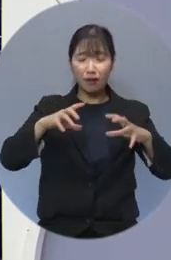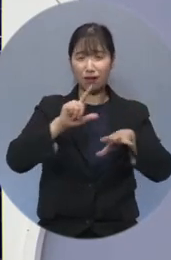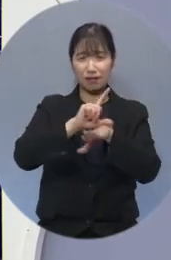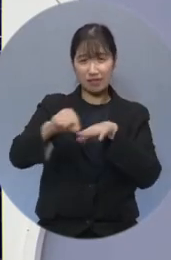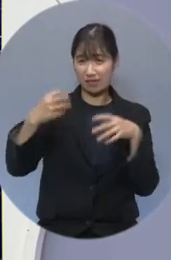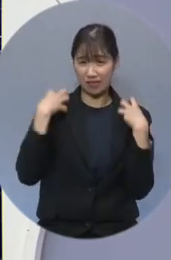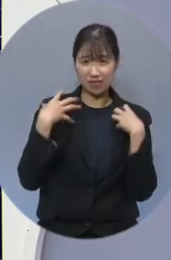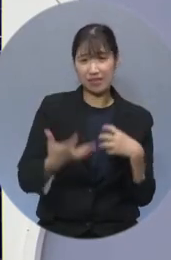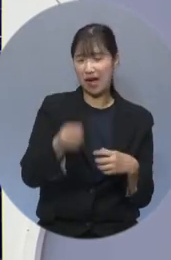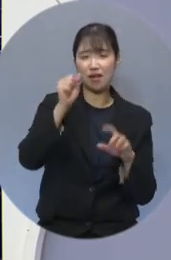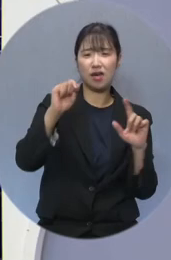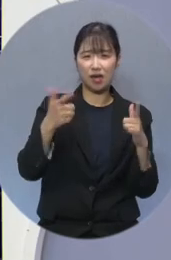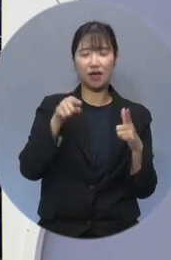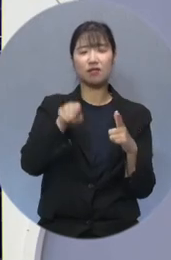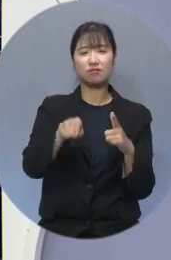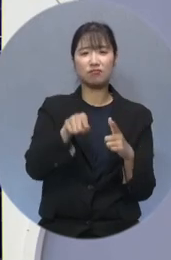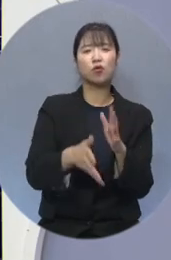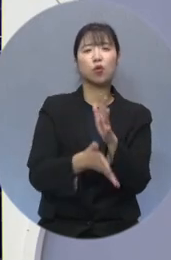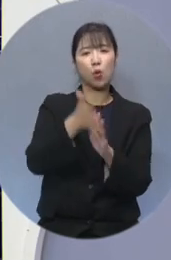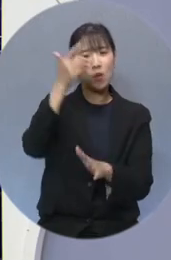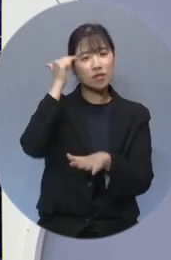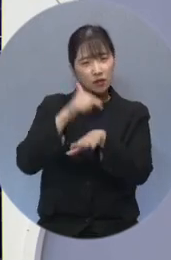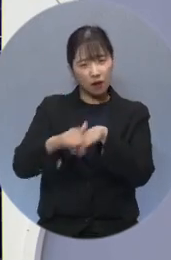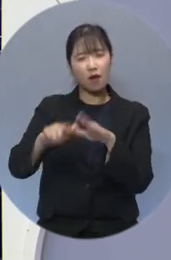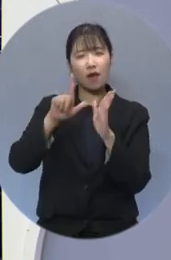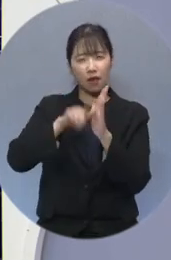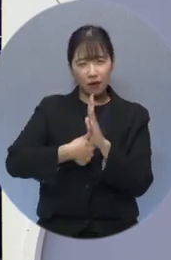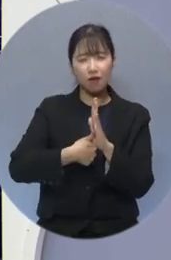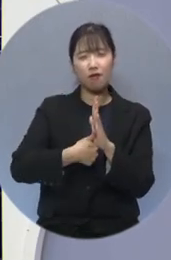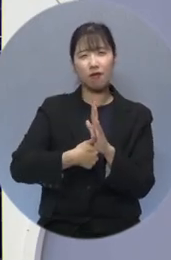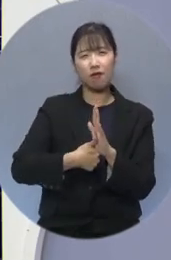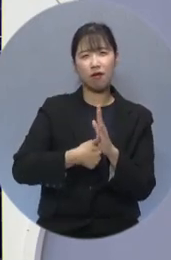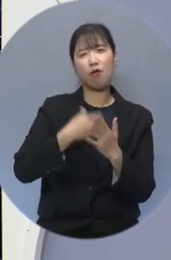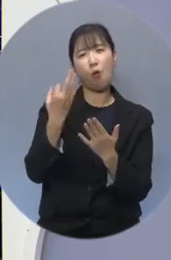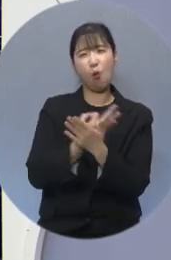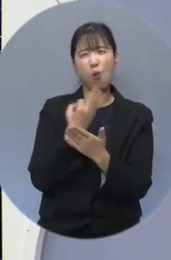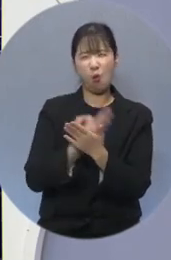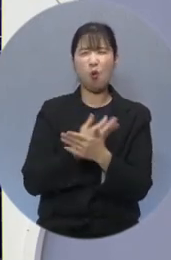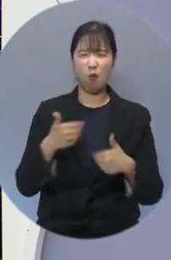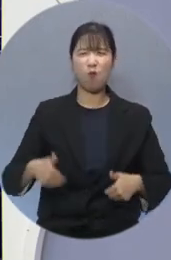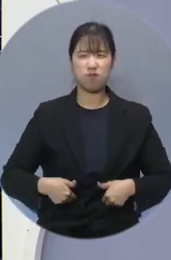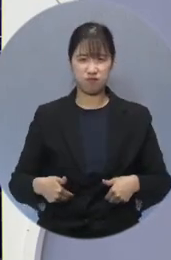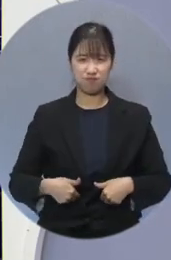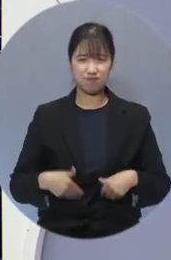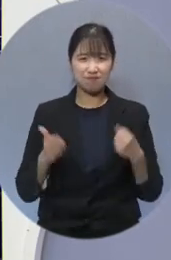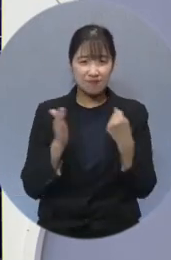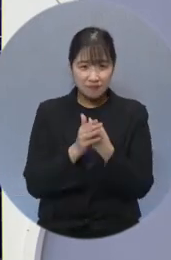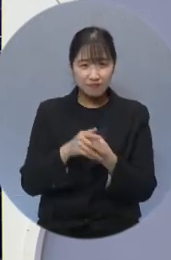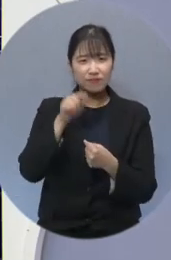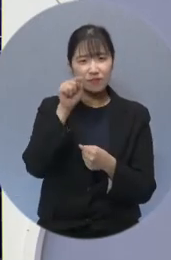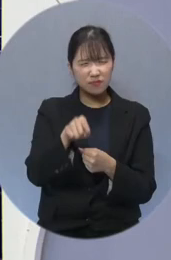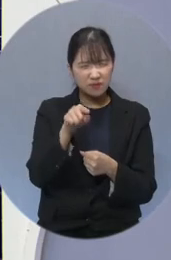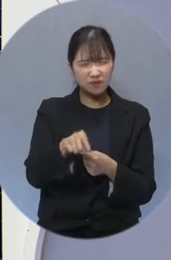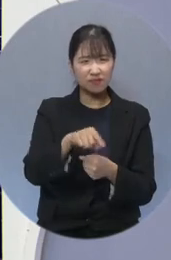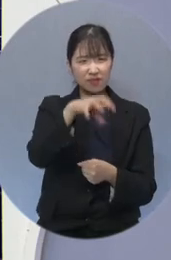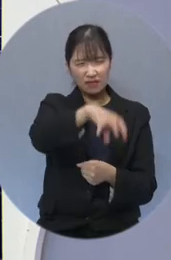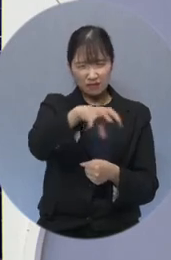아니고 그분들이 그 당시에 도시 계획을 하면서 또 이제 수익이 나야 되니까 그런